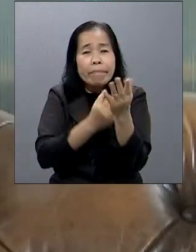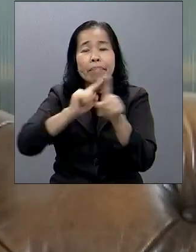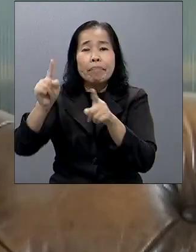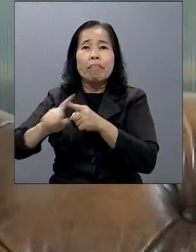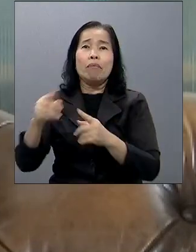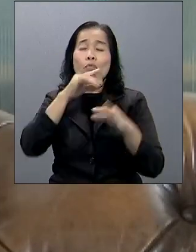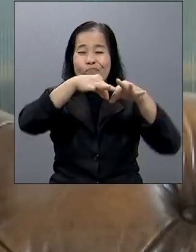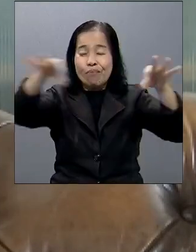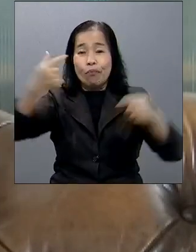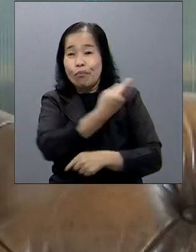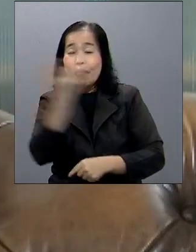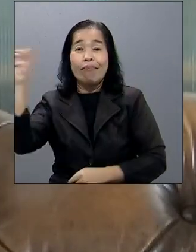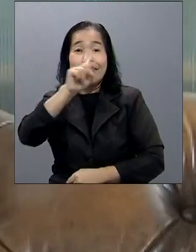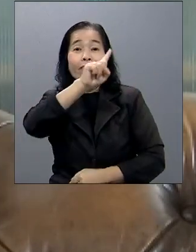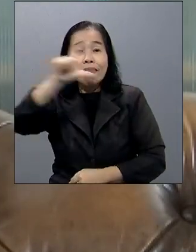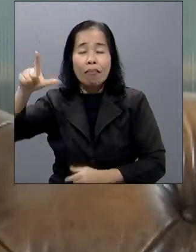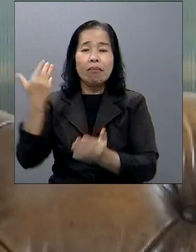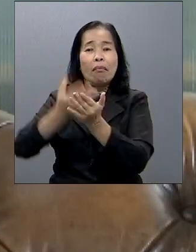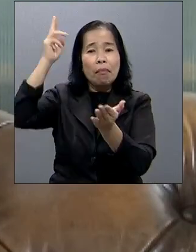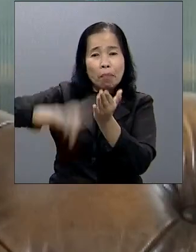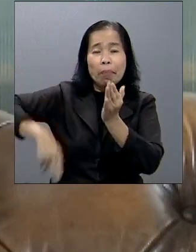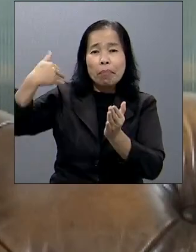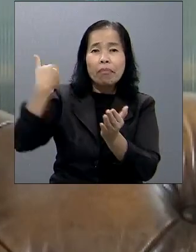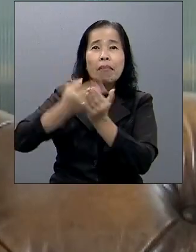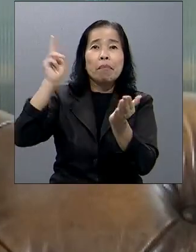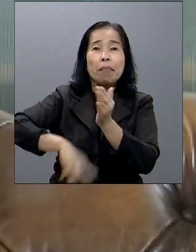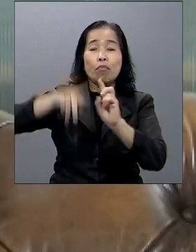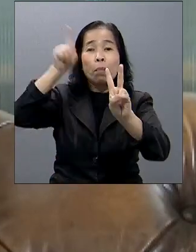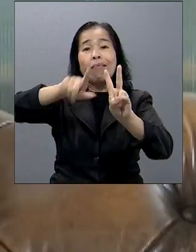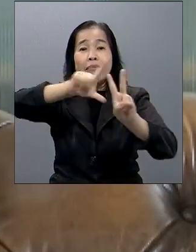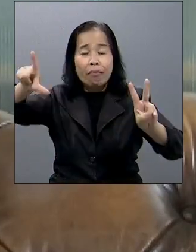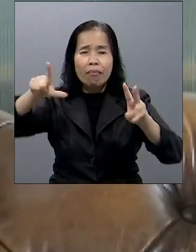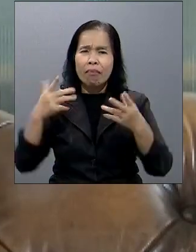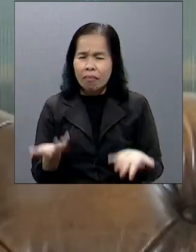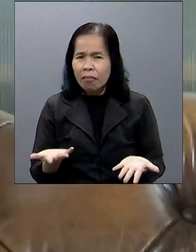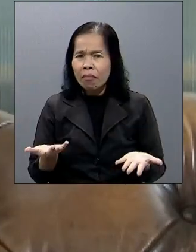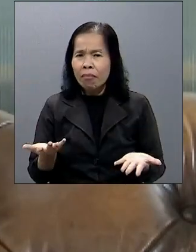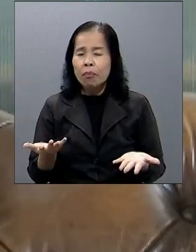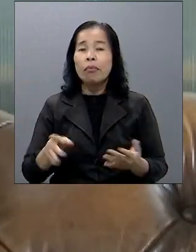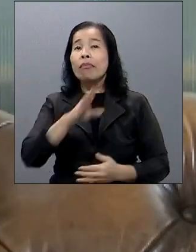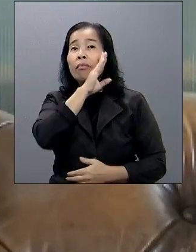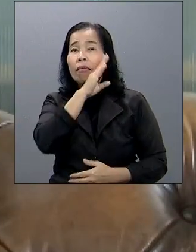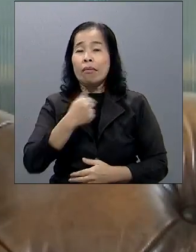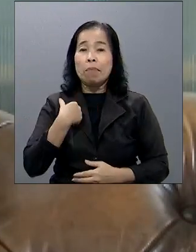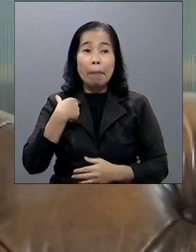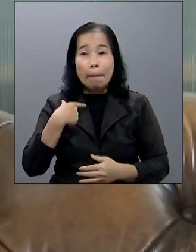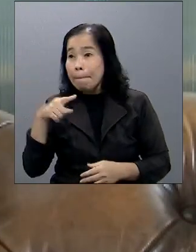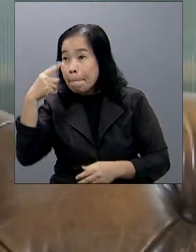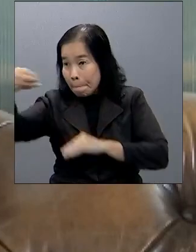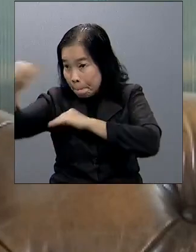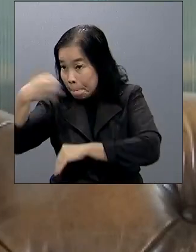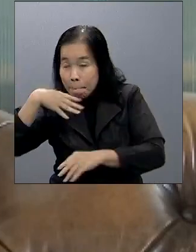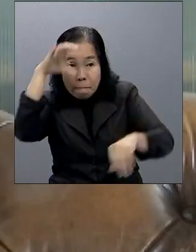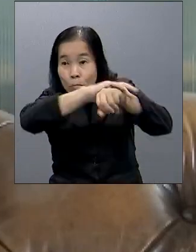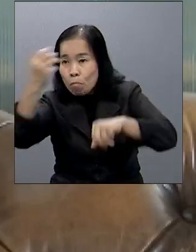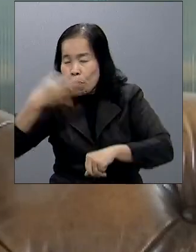านใบคุณได้ค่าปรับเขาต้องเสียค่าปรับเนี่ย 2,000 ล้านค่าได้ค่านำจับ 1,000 ล้านคุณคิด